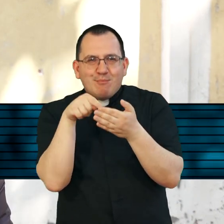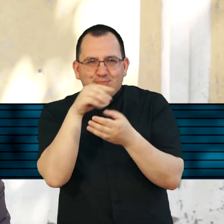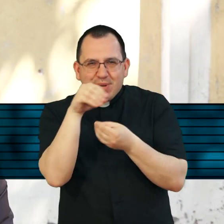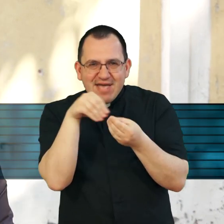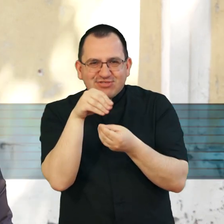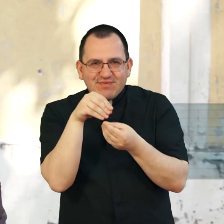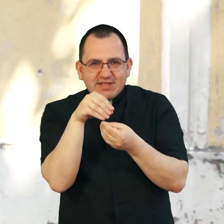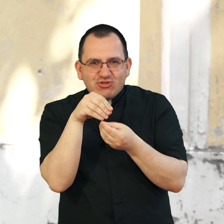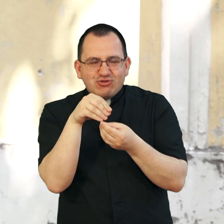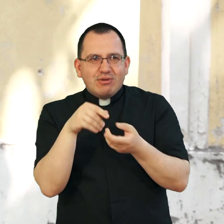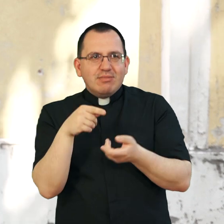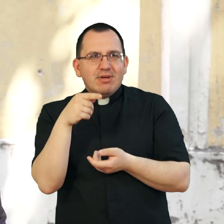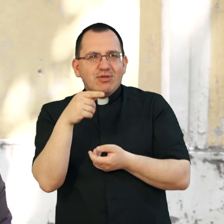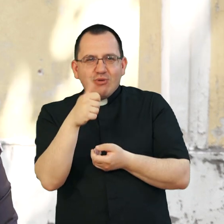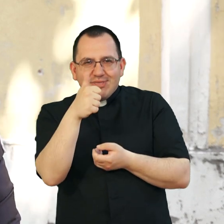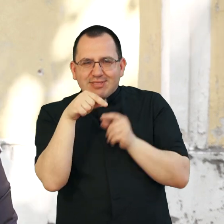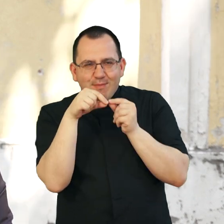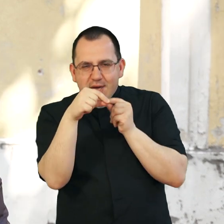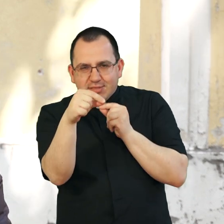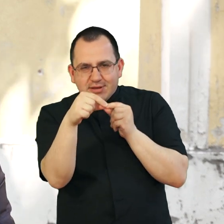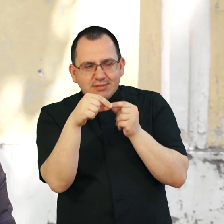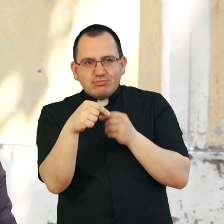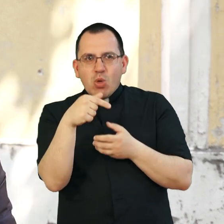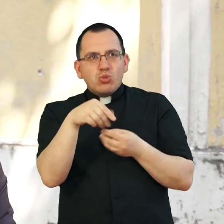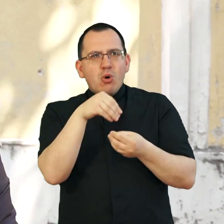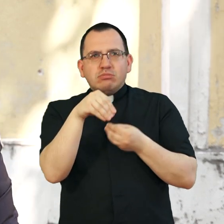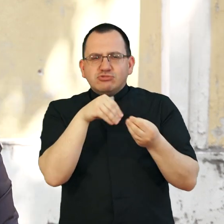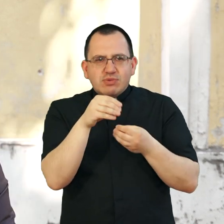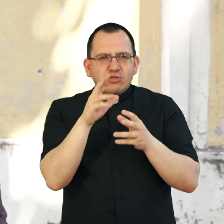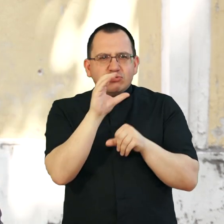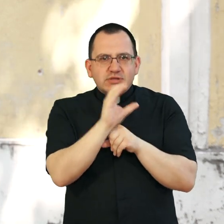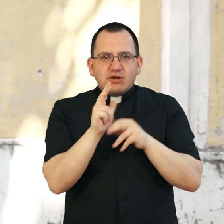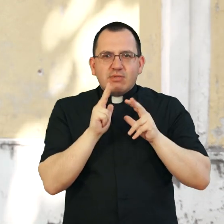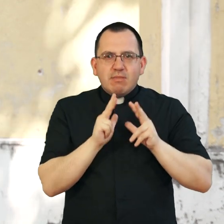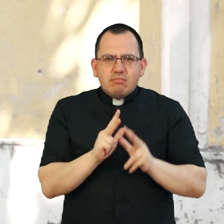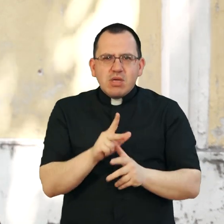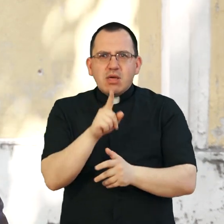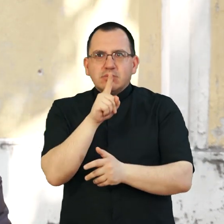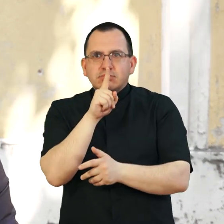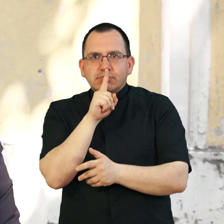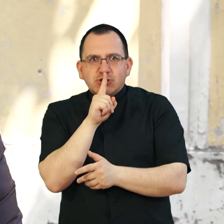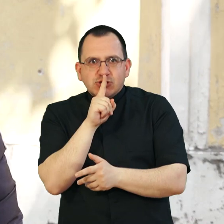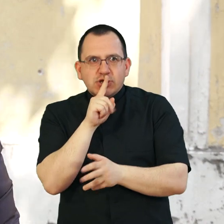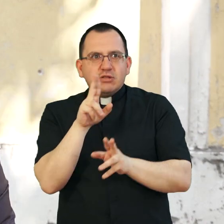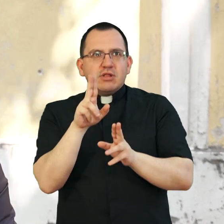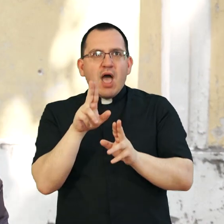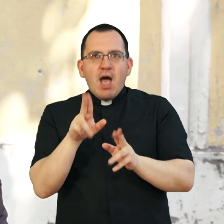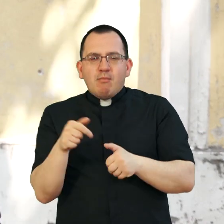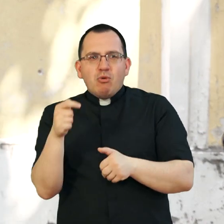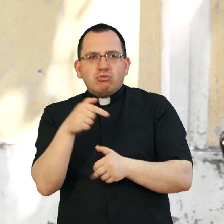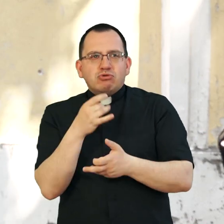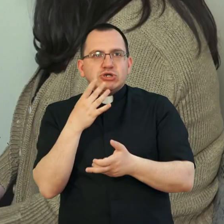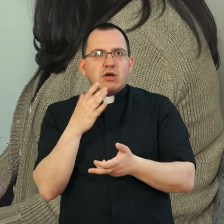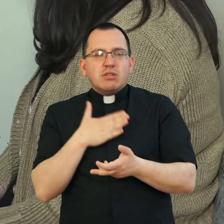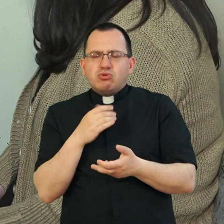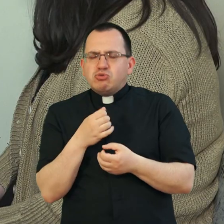ne znam, u toj crkvi Svetog Florijana i svetost crkve i mir i tišina i mogućnost da dođem u bilo koje doba, baš predivno